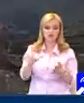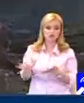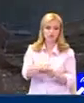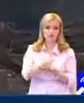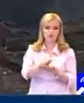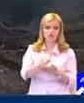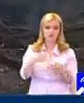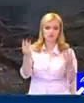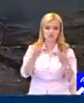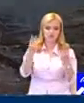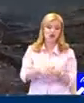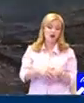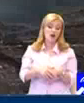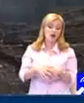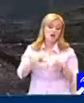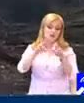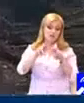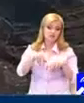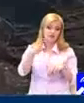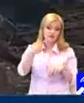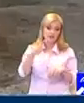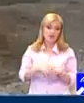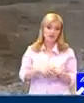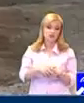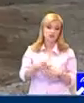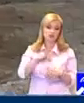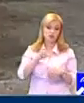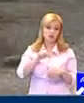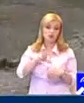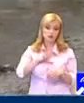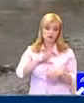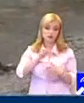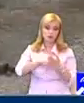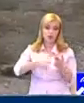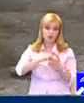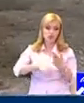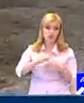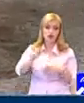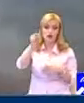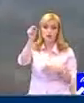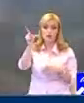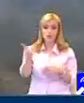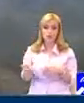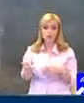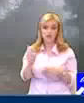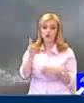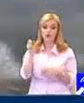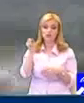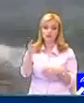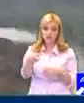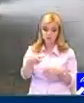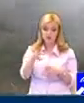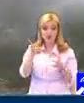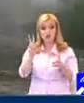flăcări. Potrivit cercetătorilor preliminare făcute de pompieri, incendiul ar fi putut izbucni din cauza unor bucăți de sticlă aruncate în